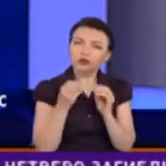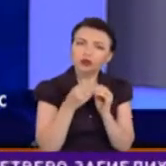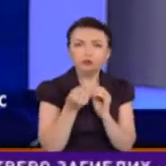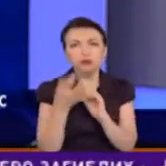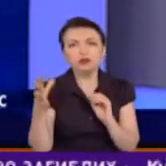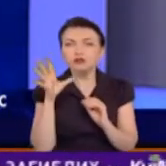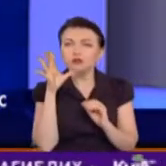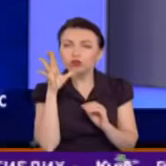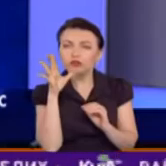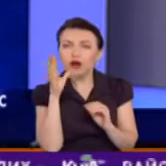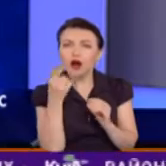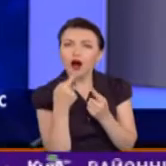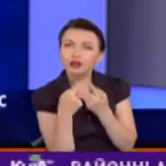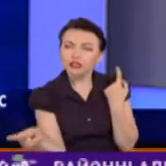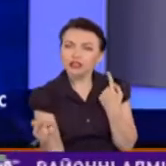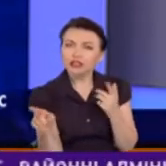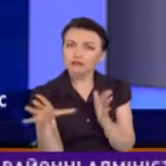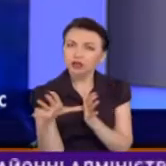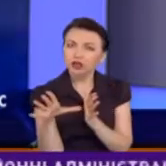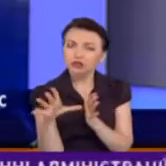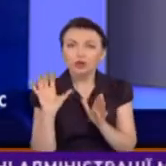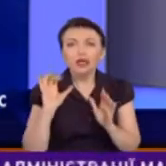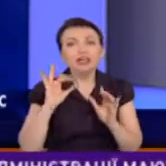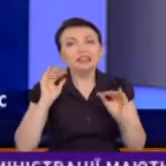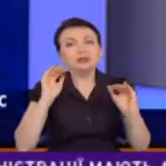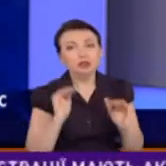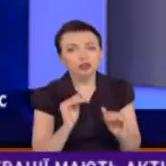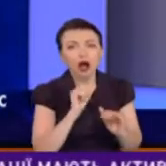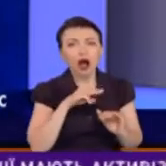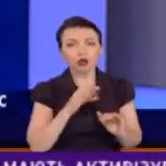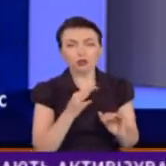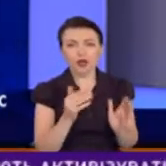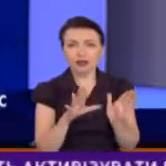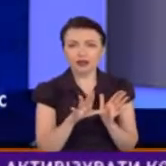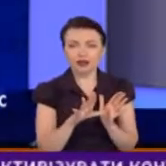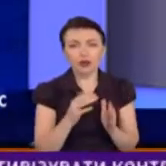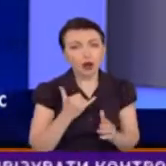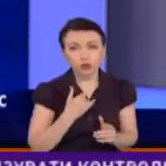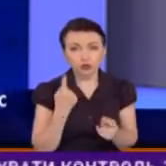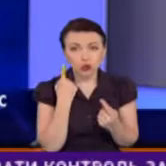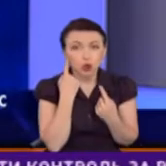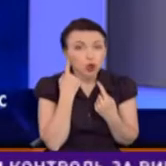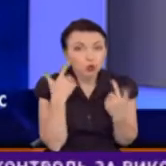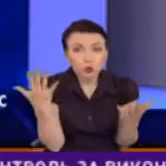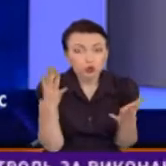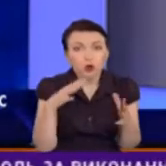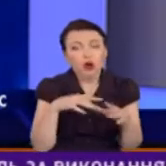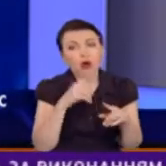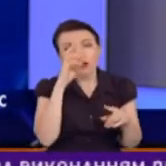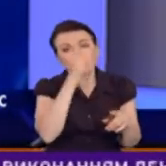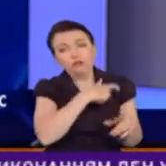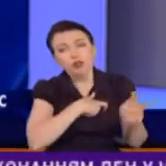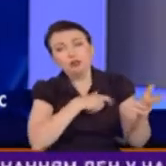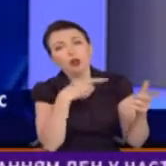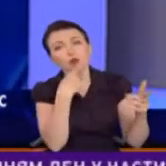років альтернативну енергетику і зменшувати атомну енергетику. У нас ми навіть не чуємо у владі, в коридорах